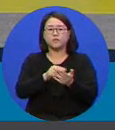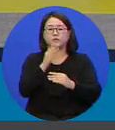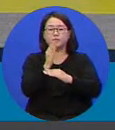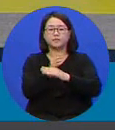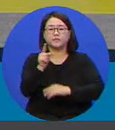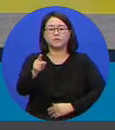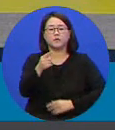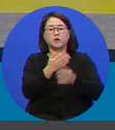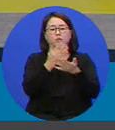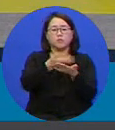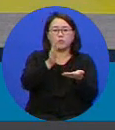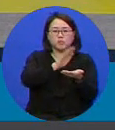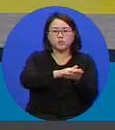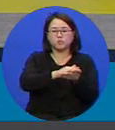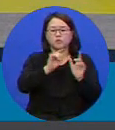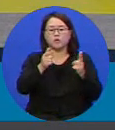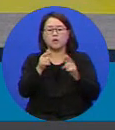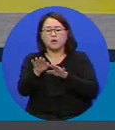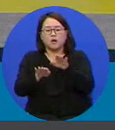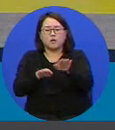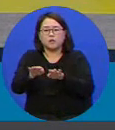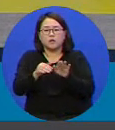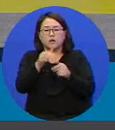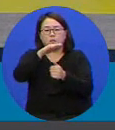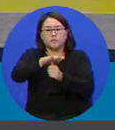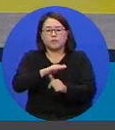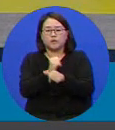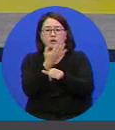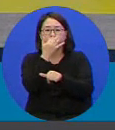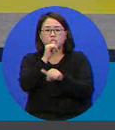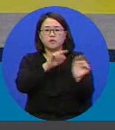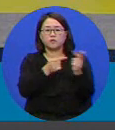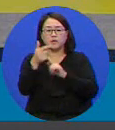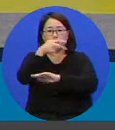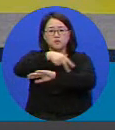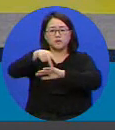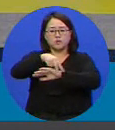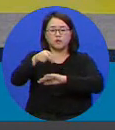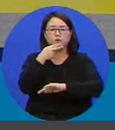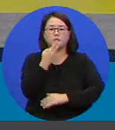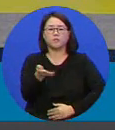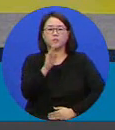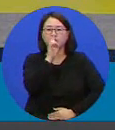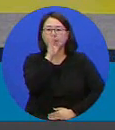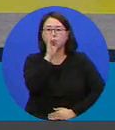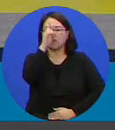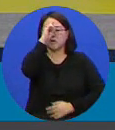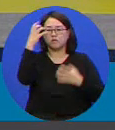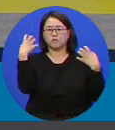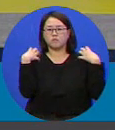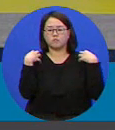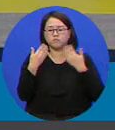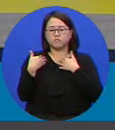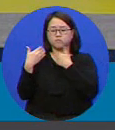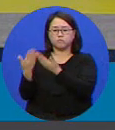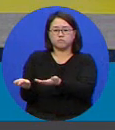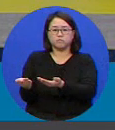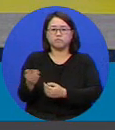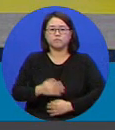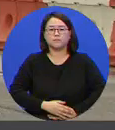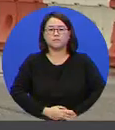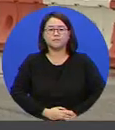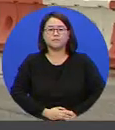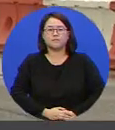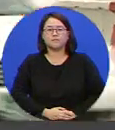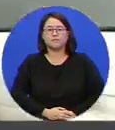작업은 고사하고 내진 설계도 돼 있지 않지만 중앙정부는 팔짱만 끼고 있습니다. 보도에 하원호 기자입니다.